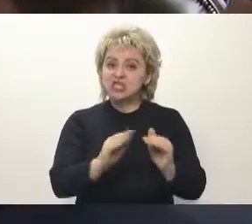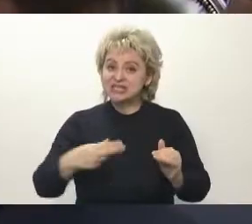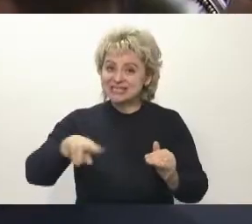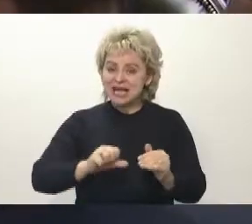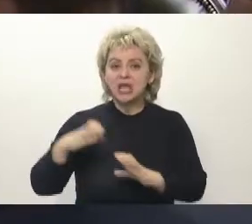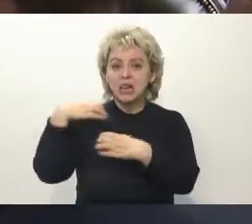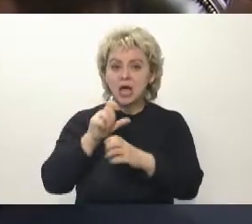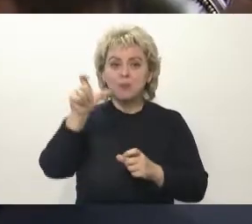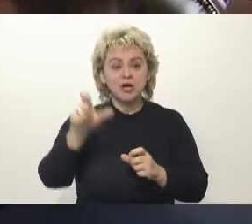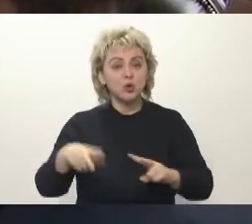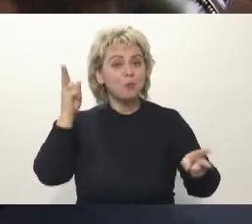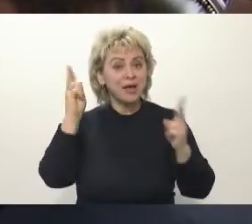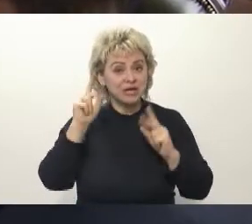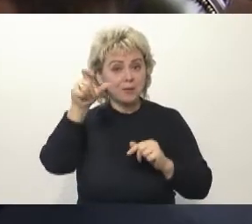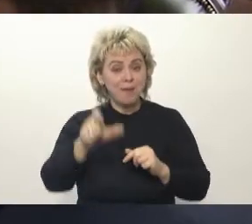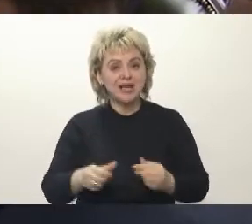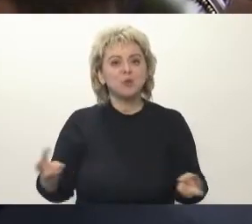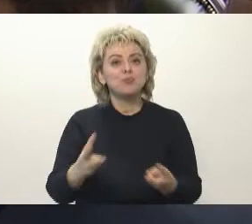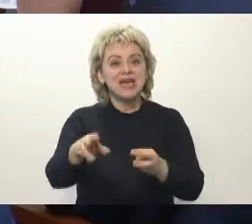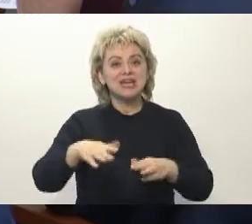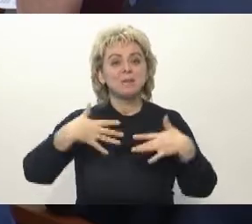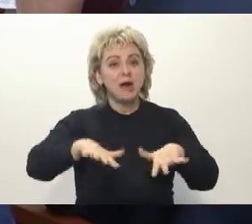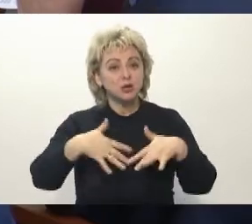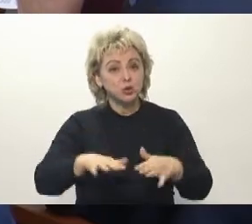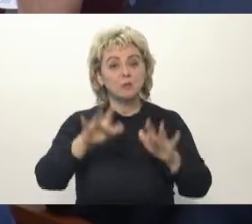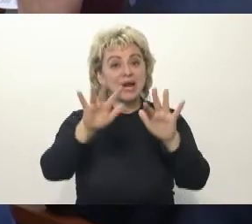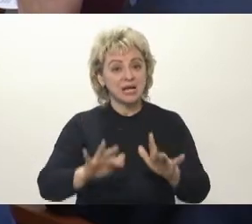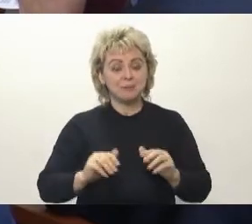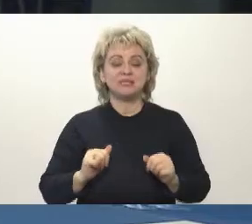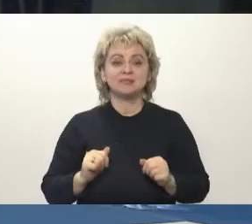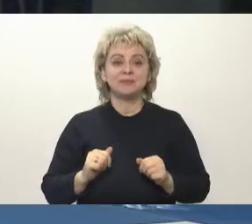детсада, лаборант, парикмахер, пекарь, портной и программист.